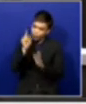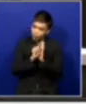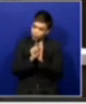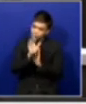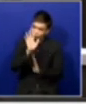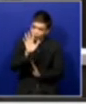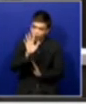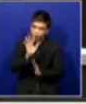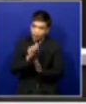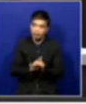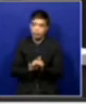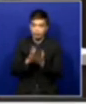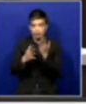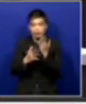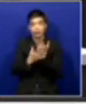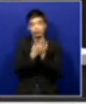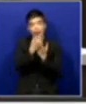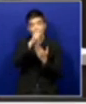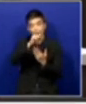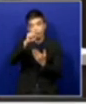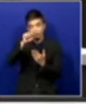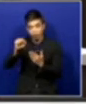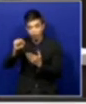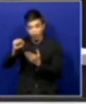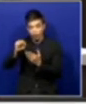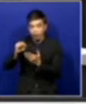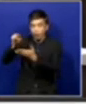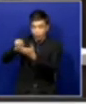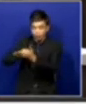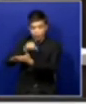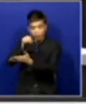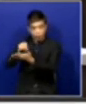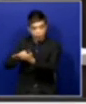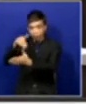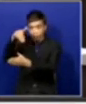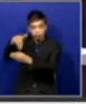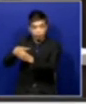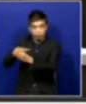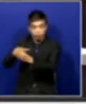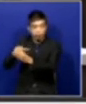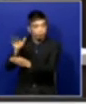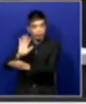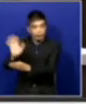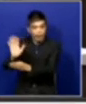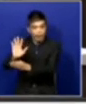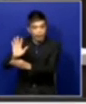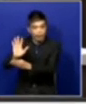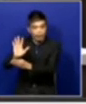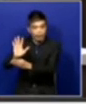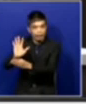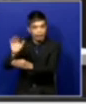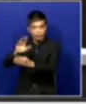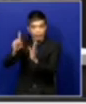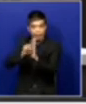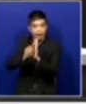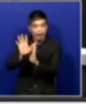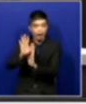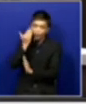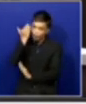เป็นการผ่านสภาที่ไม่ได้มาจากการเลือกตั้งของพี่น้องประชาชนซึ่งผมจะได้กราบเรียนรายละเอียดต่อไปในเหตุผลประกอบ